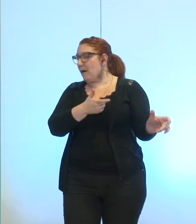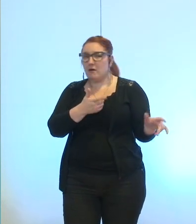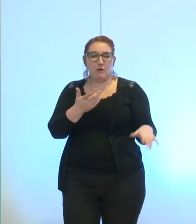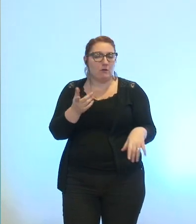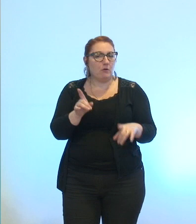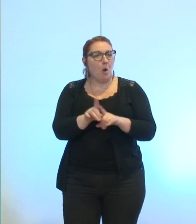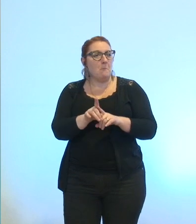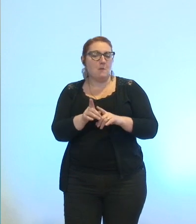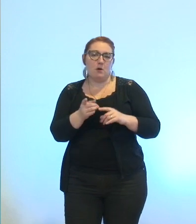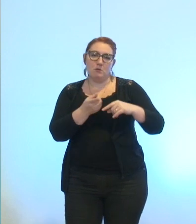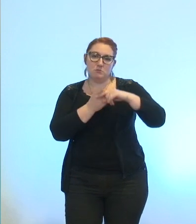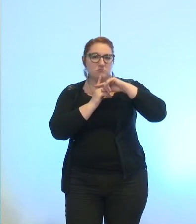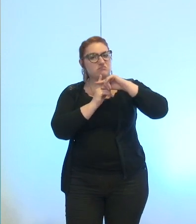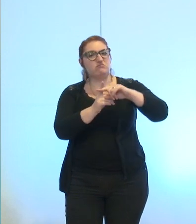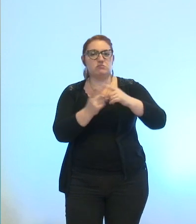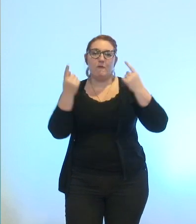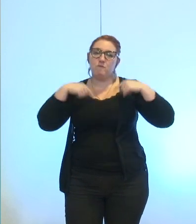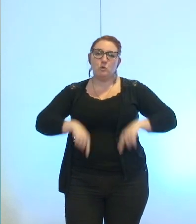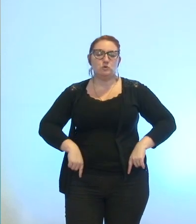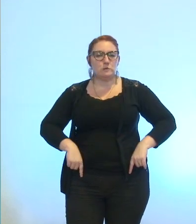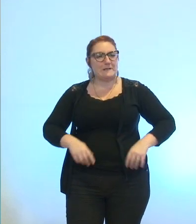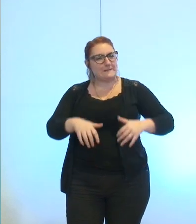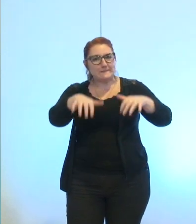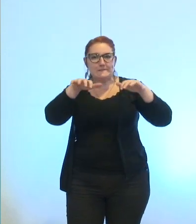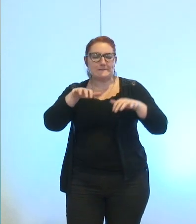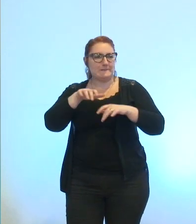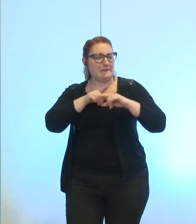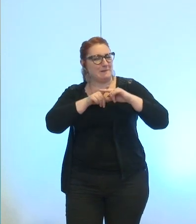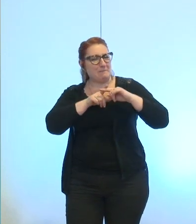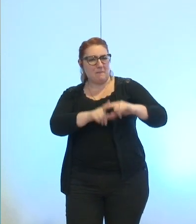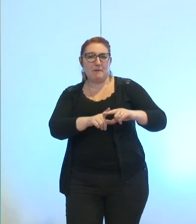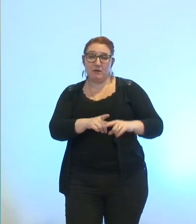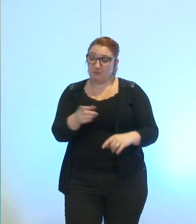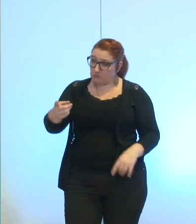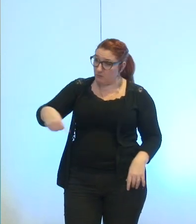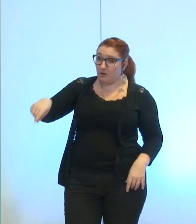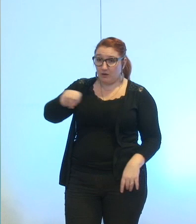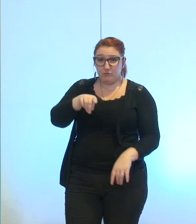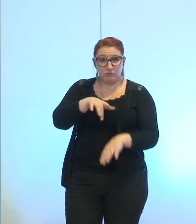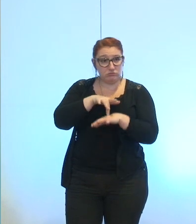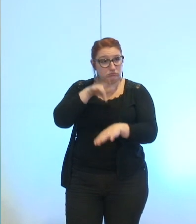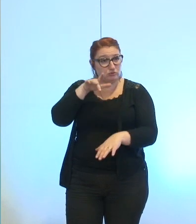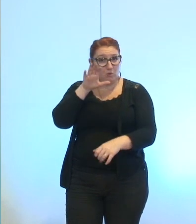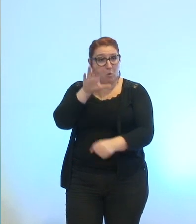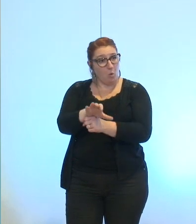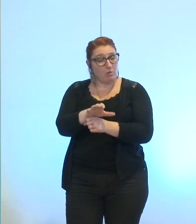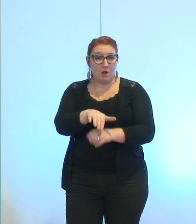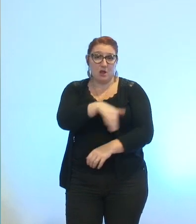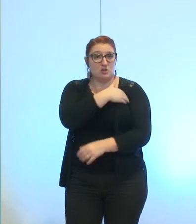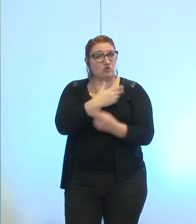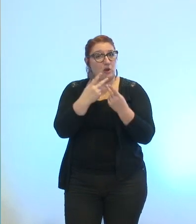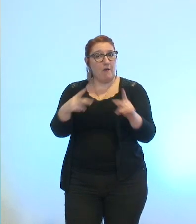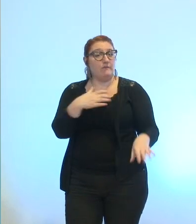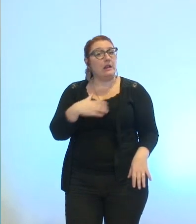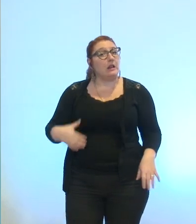stigmatiser encore une fois les fonctionnaires et vous vous le faites à destination des agents de cette ville il